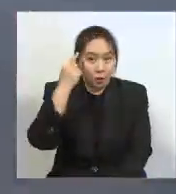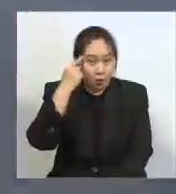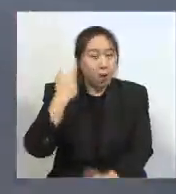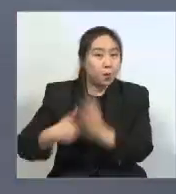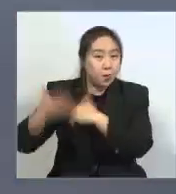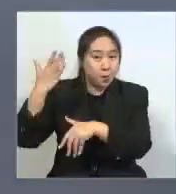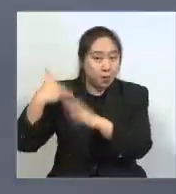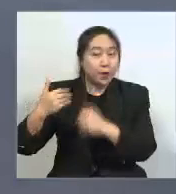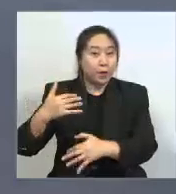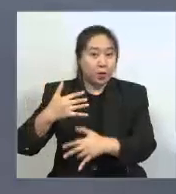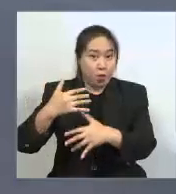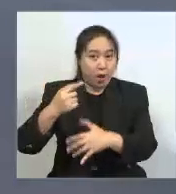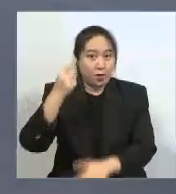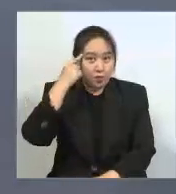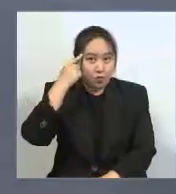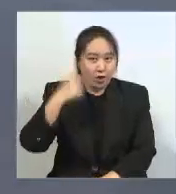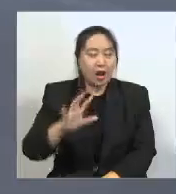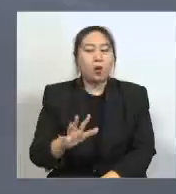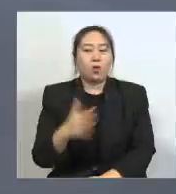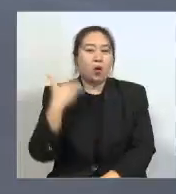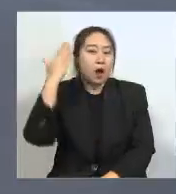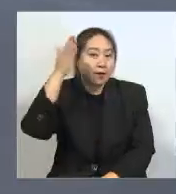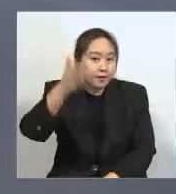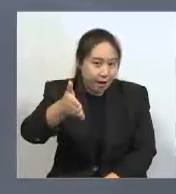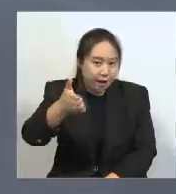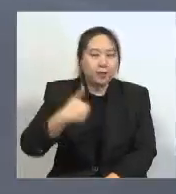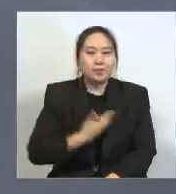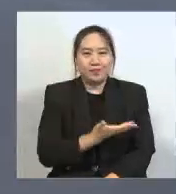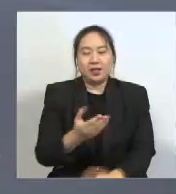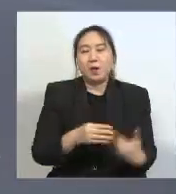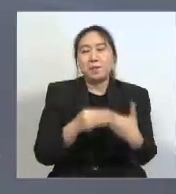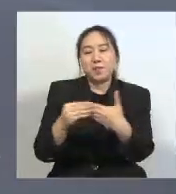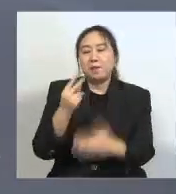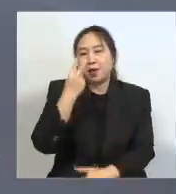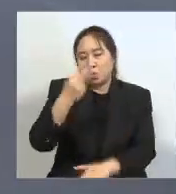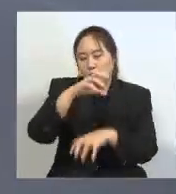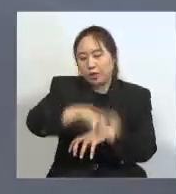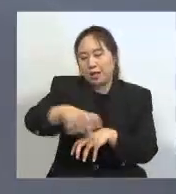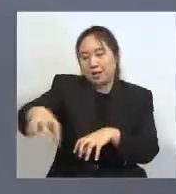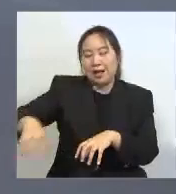ความเป็นมาของเยาวราชกันไปแล้วนะคะในตอนถัดไปค่ะเราจะพาไปดูสถานที่สำคัญ